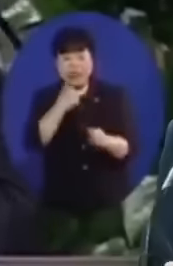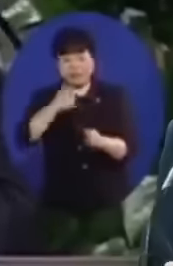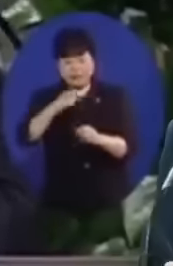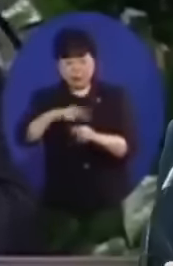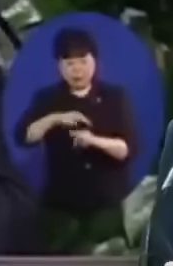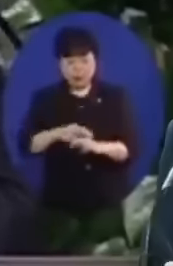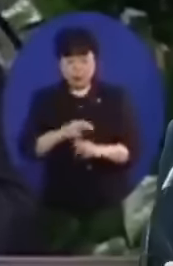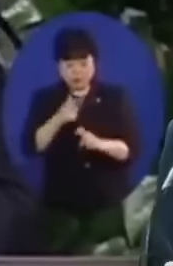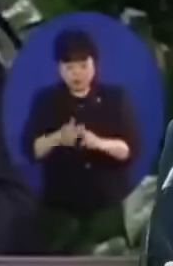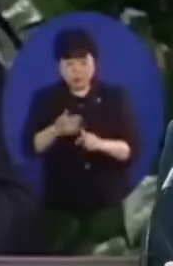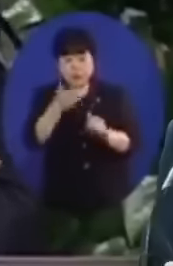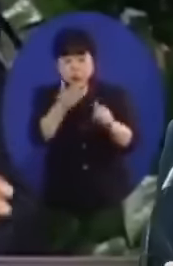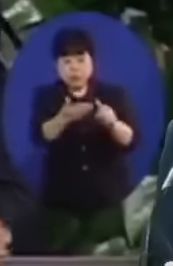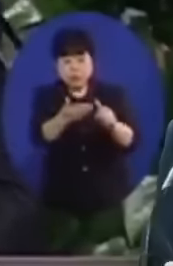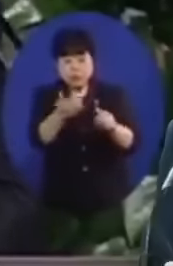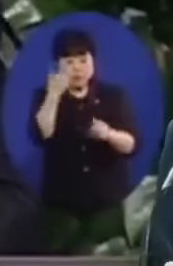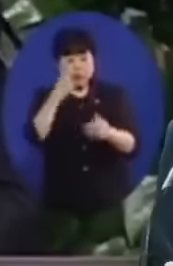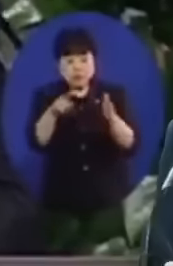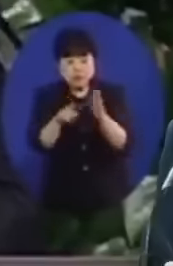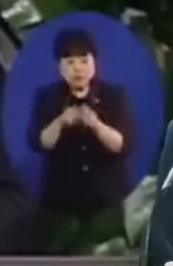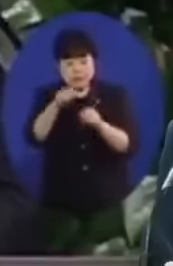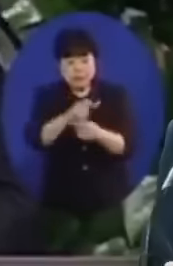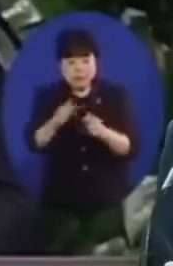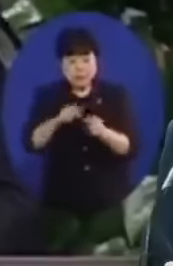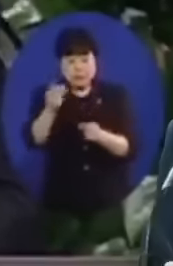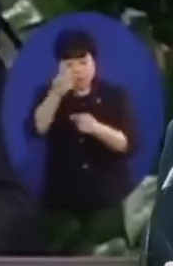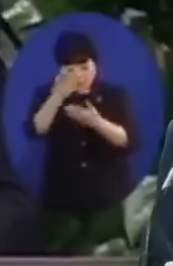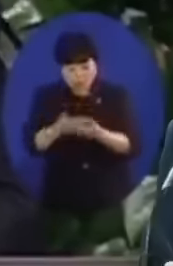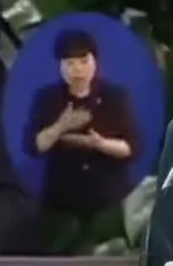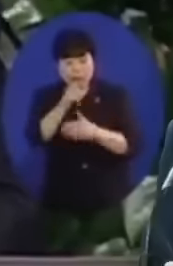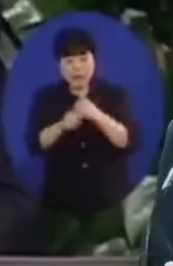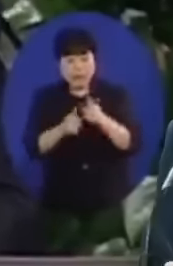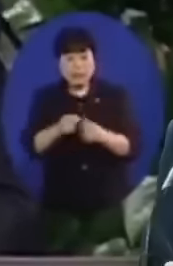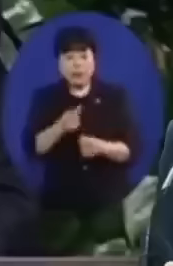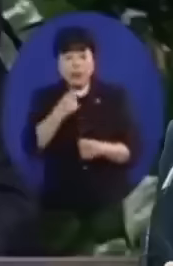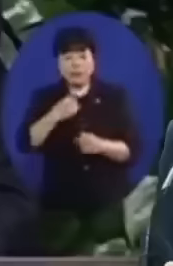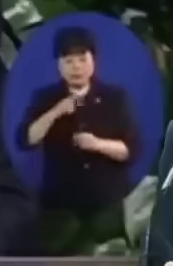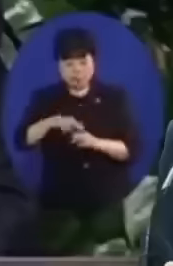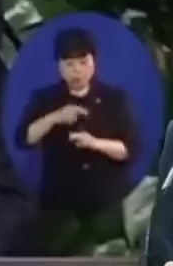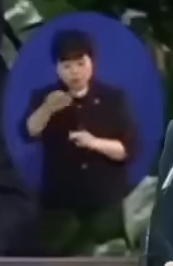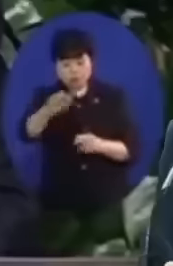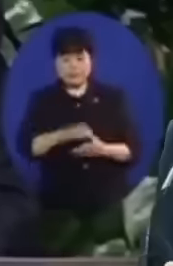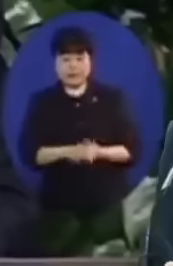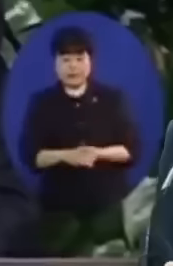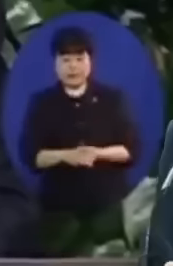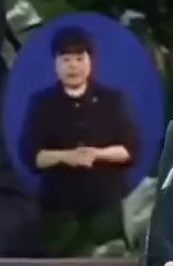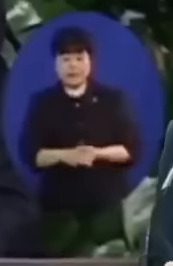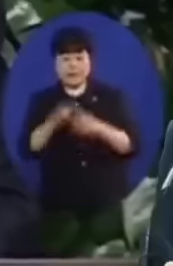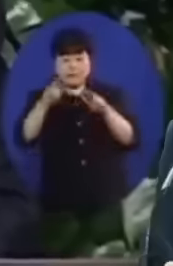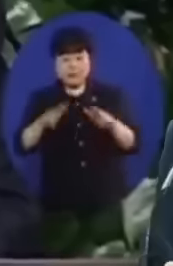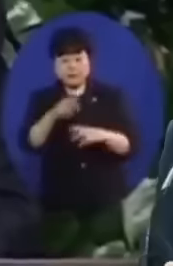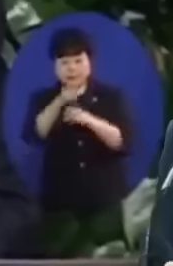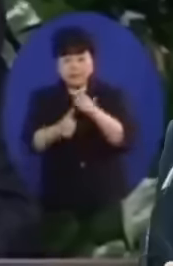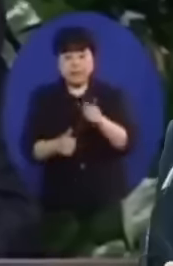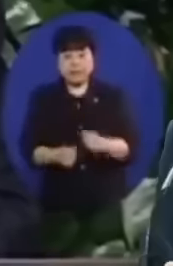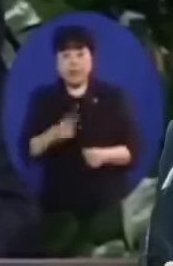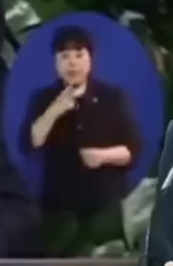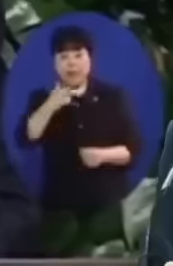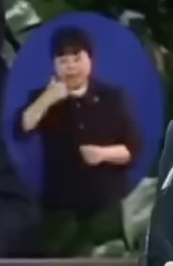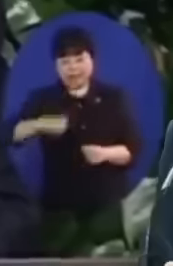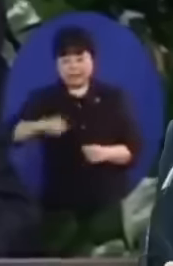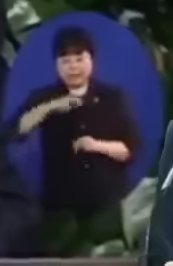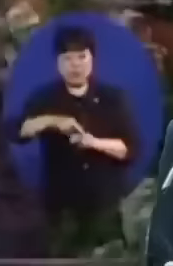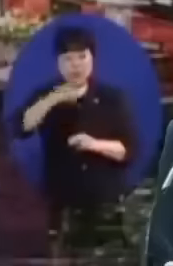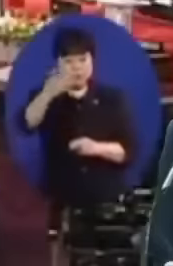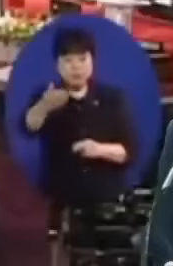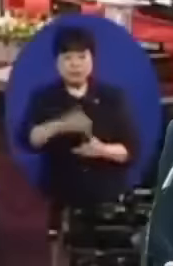독생자를 주셨으니 누구든지 저를 믿으면 멸망하지 않고 영생을 얻으려 하나님이 독생자를 취소하지 않으십니다. 지금도 하나님이 독생자를 여러분에게